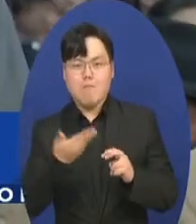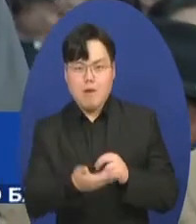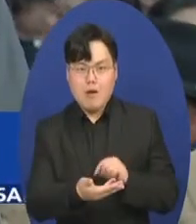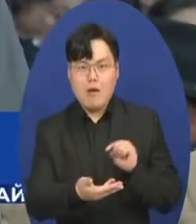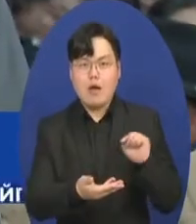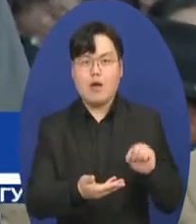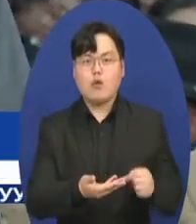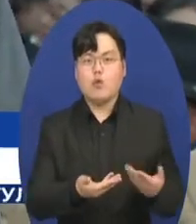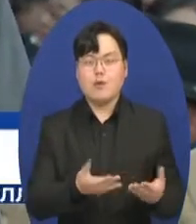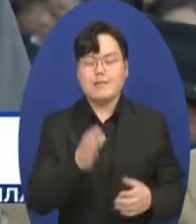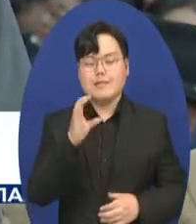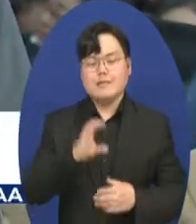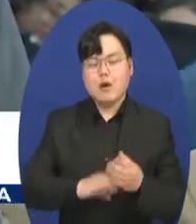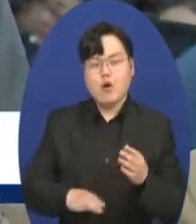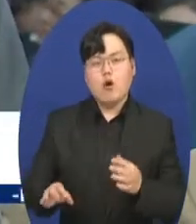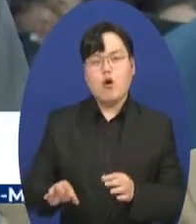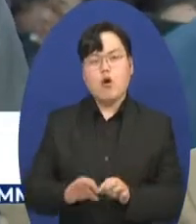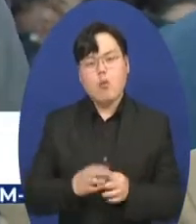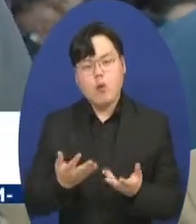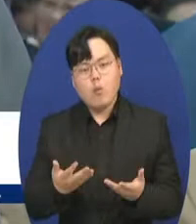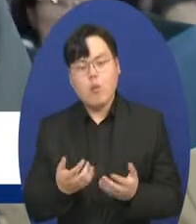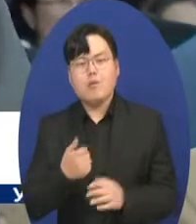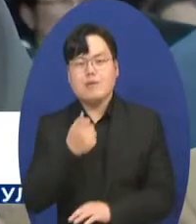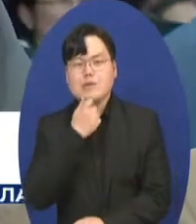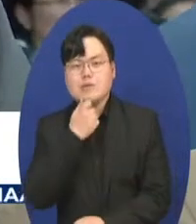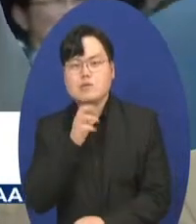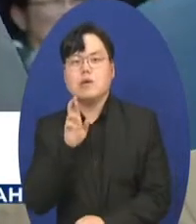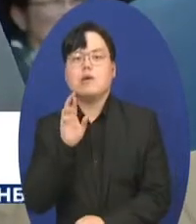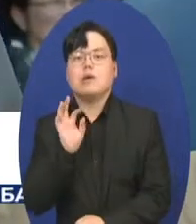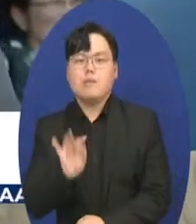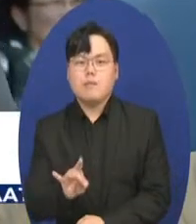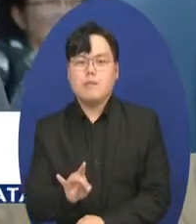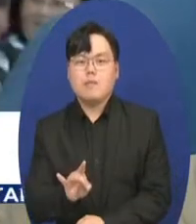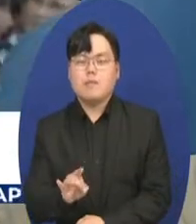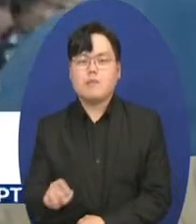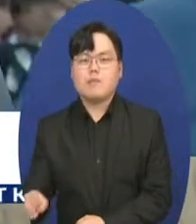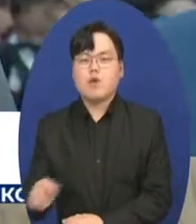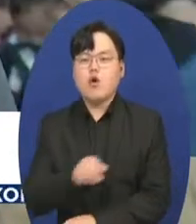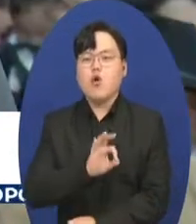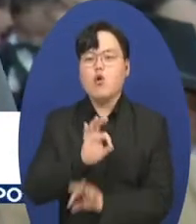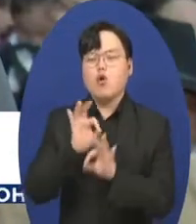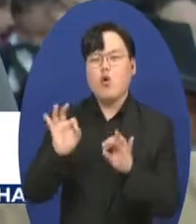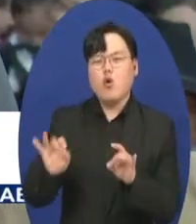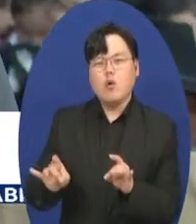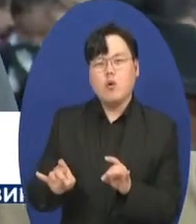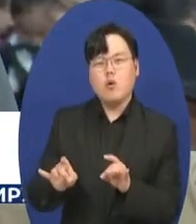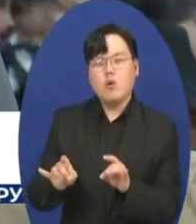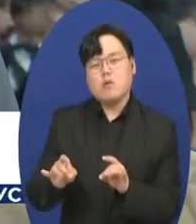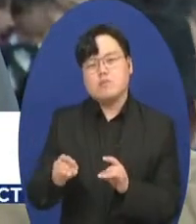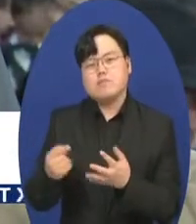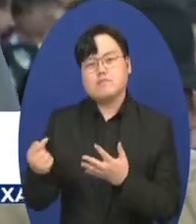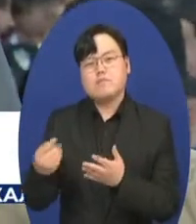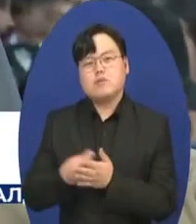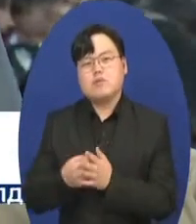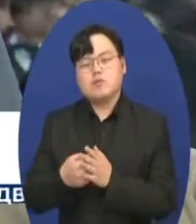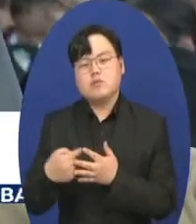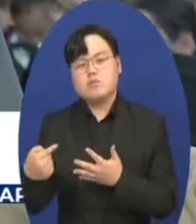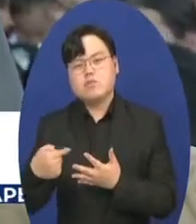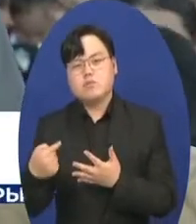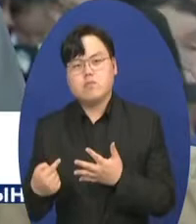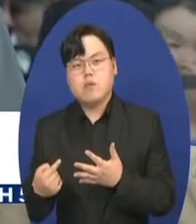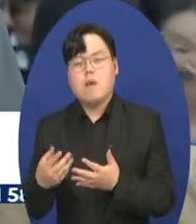дээ. Энэ одоо бас санхүүжилттэй холбоотой байна уу? Эсвэл одоо өөр одоо шалтгаан байна уу гэдгийг одоо